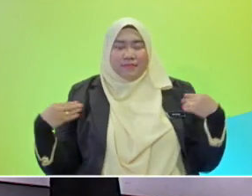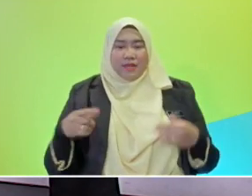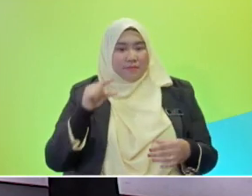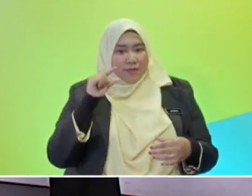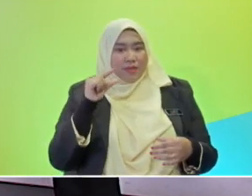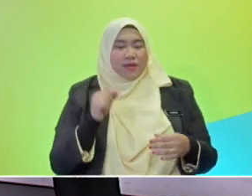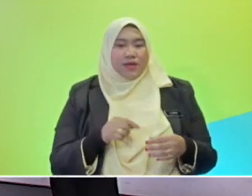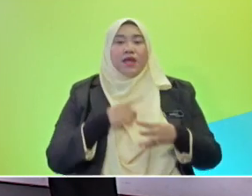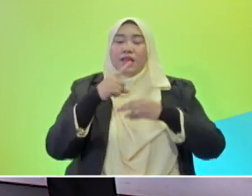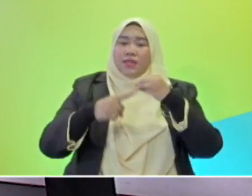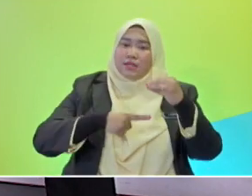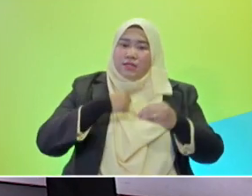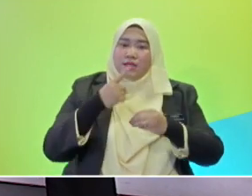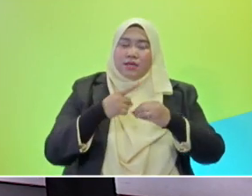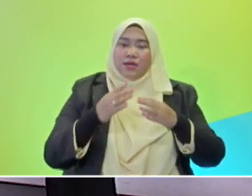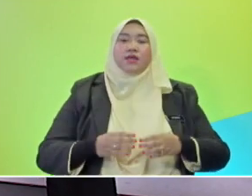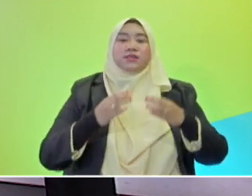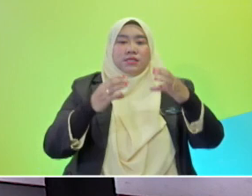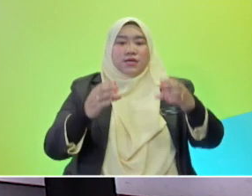tahu tentang